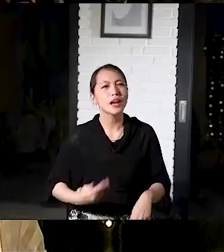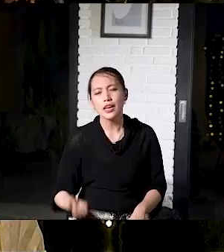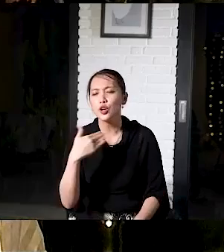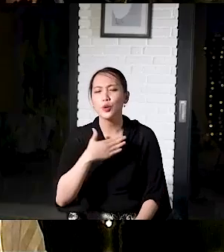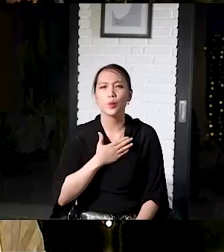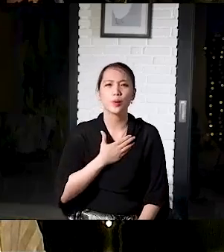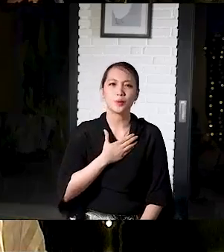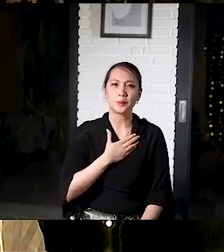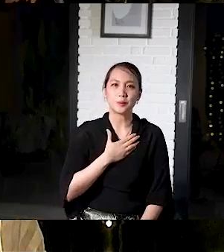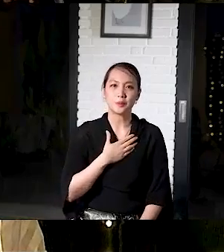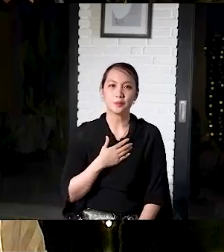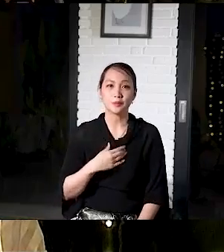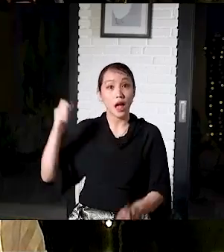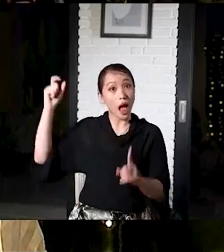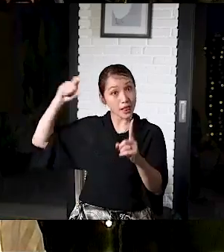我的心就像宝珠的骨髓肥油